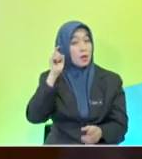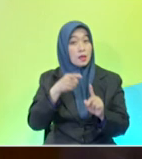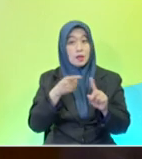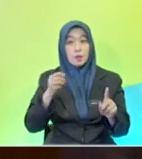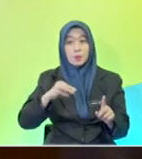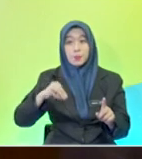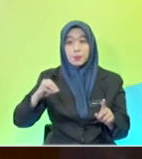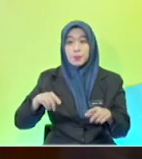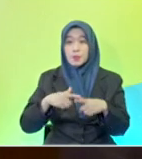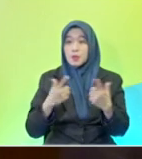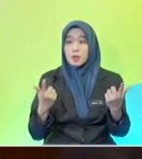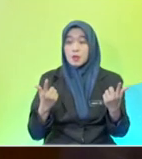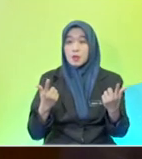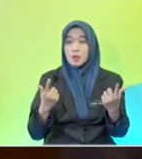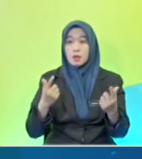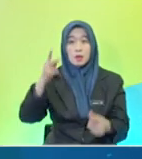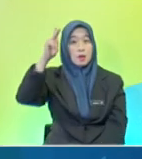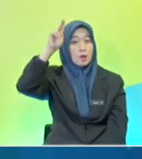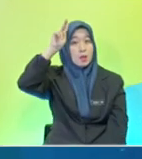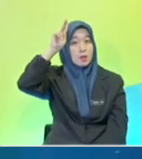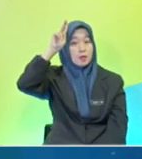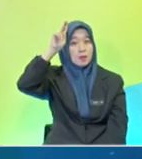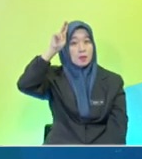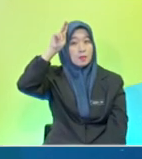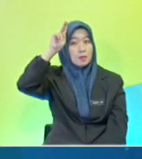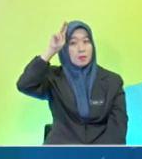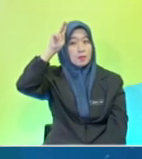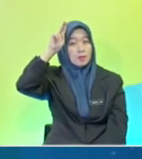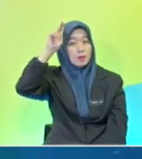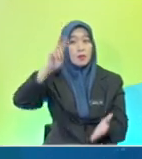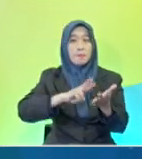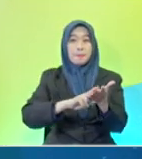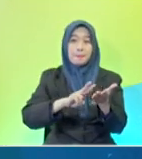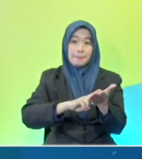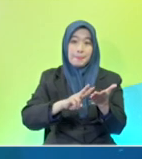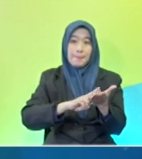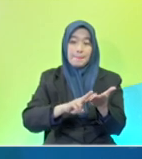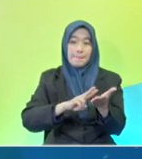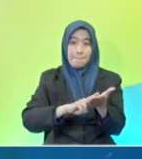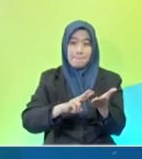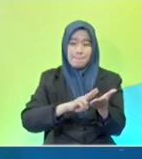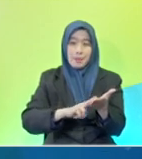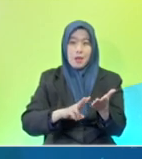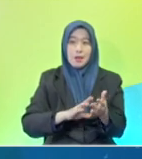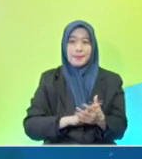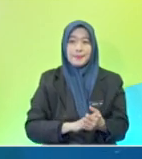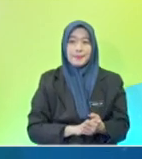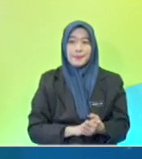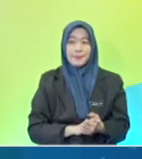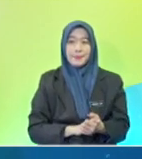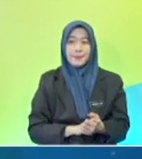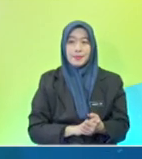seterusnya Ustazah nak dengar Khalif. Khalif. Okey, Khalif. Khalif. Ustazah nak dengar